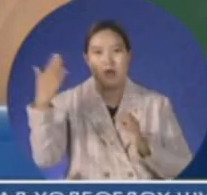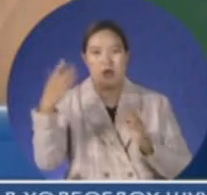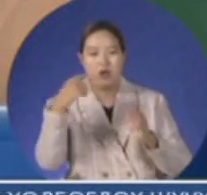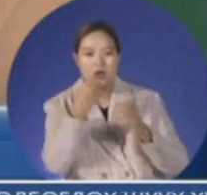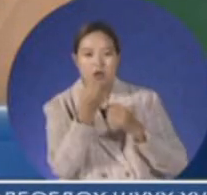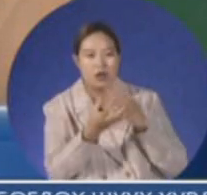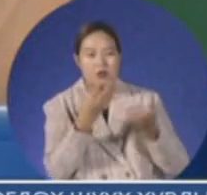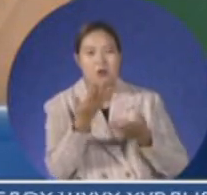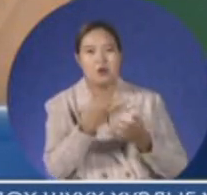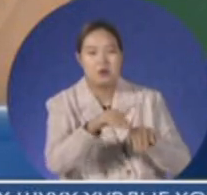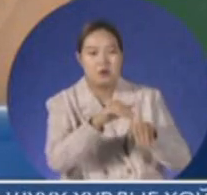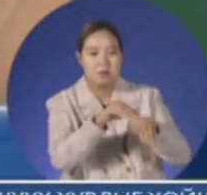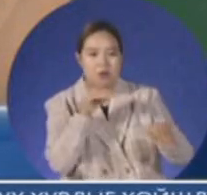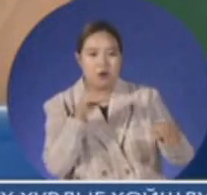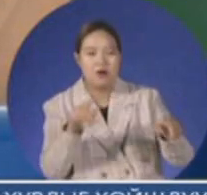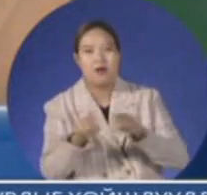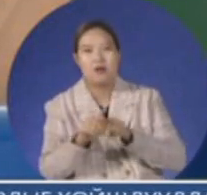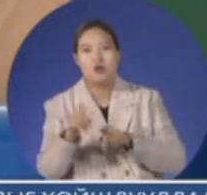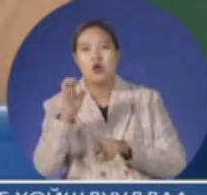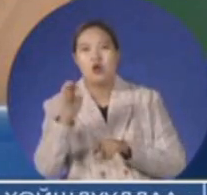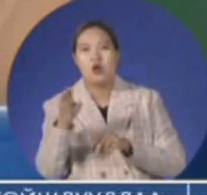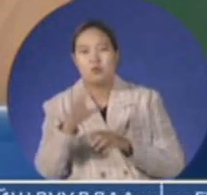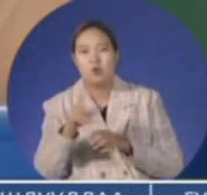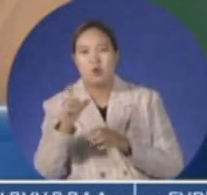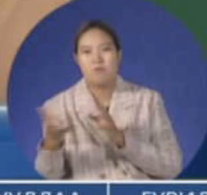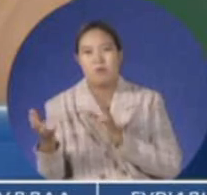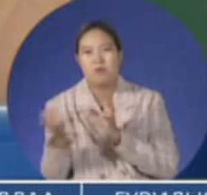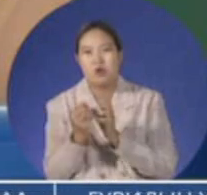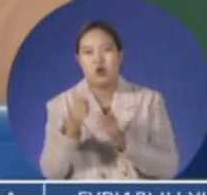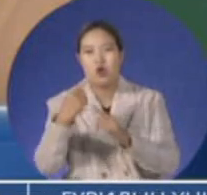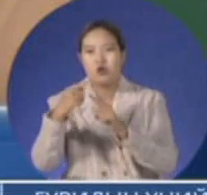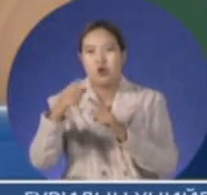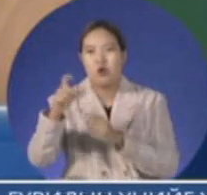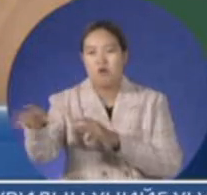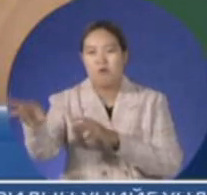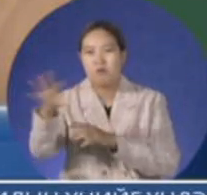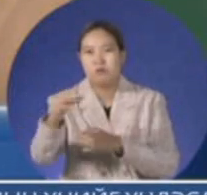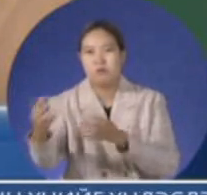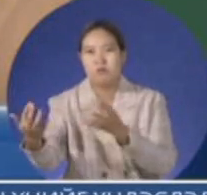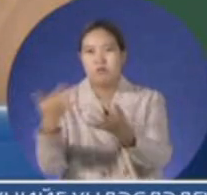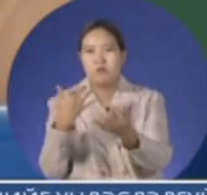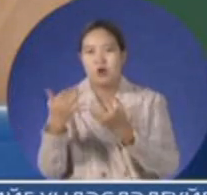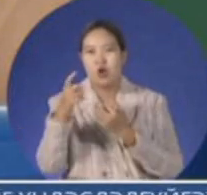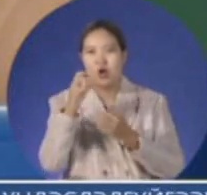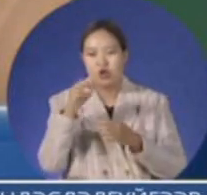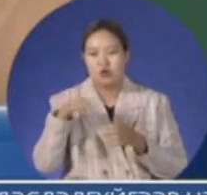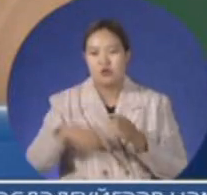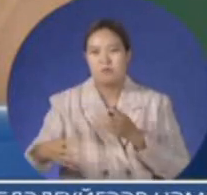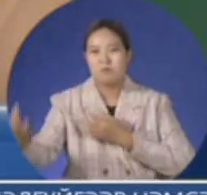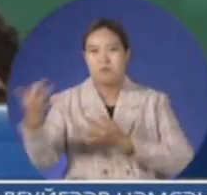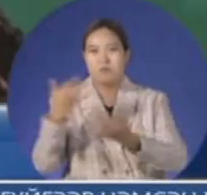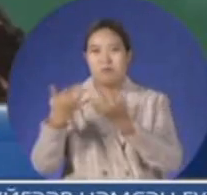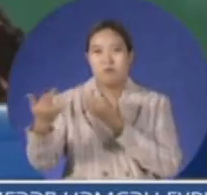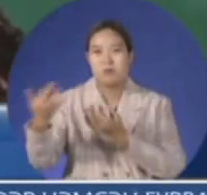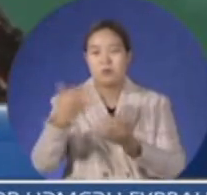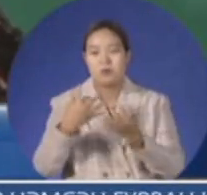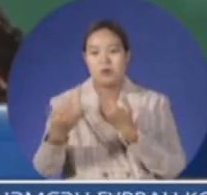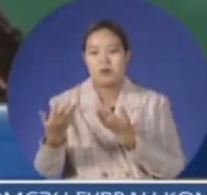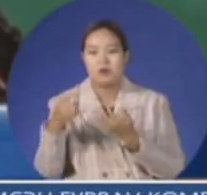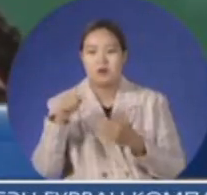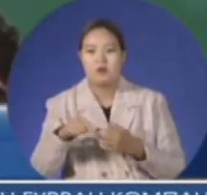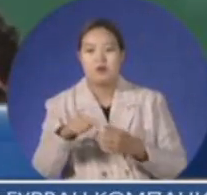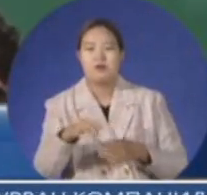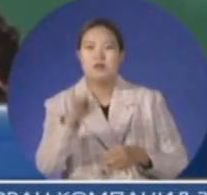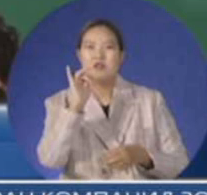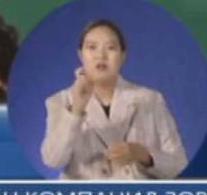замын төвчлөлс гадна хотын төвлөрөл хөдөө орон нутгаас тухайн хот руу одоо төвлөрсөн чиглэлсэн ийм хөдөлгөөн